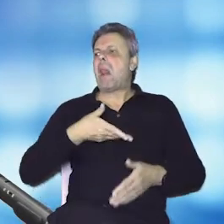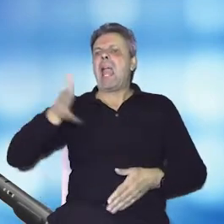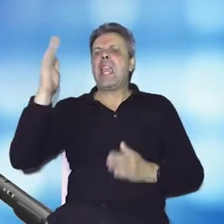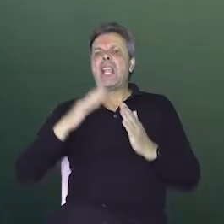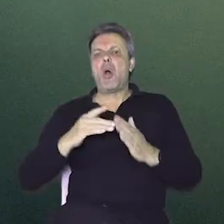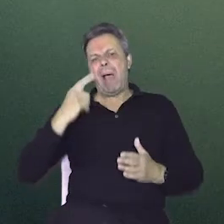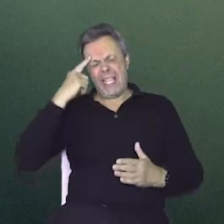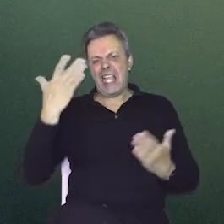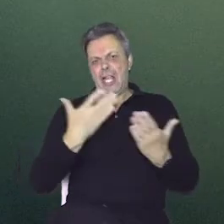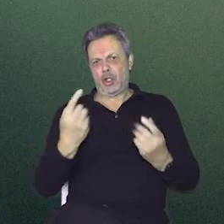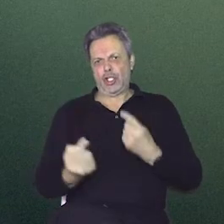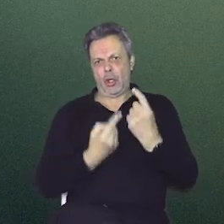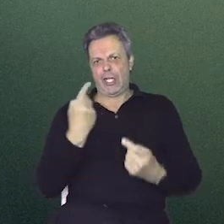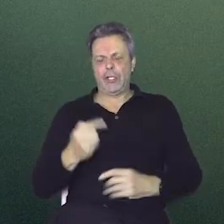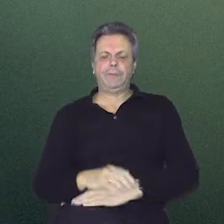mu je.